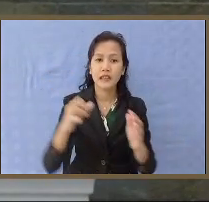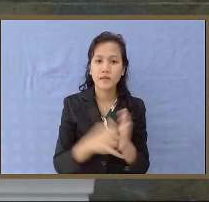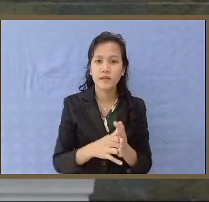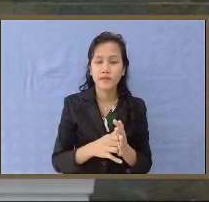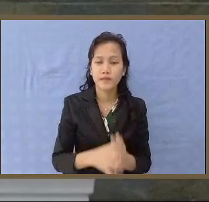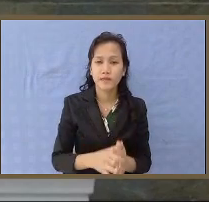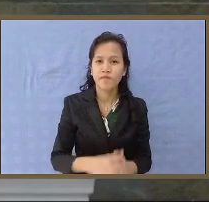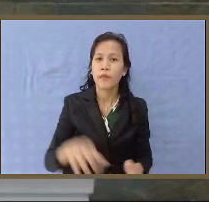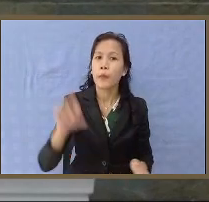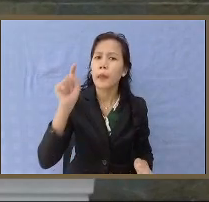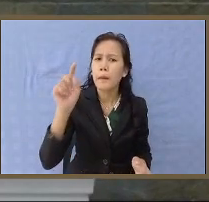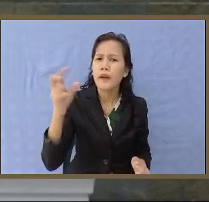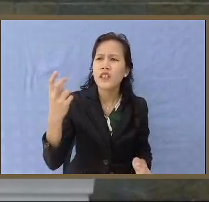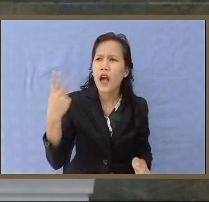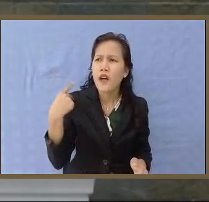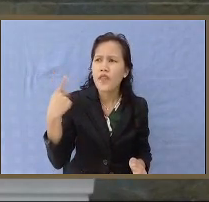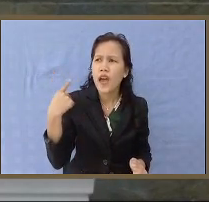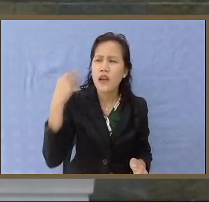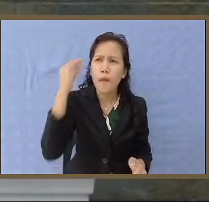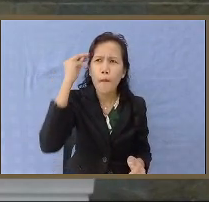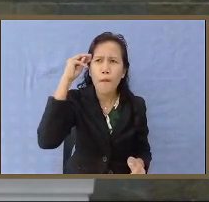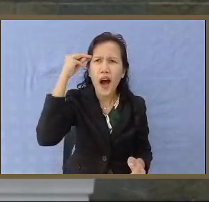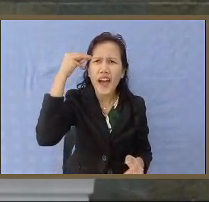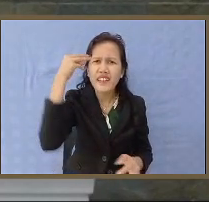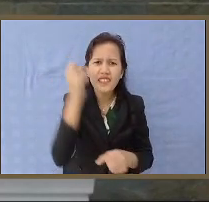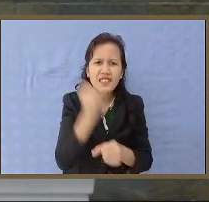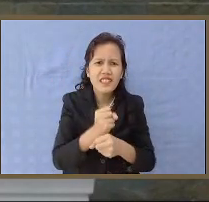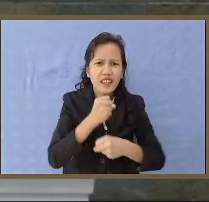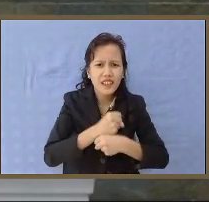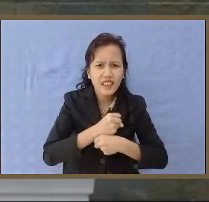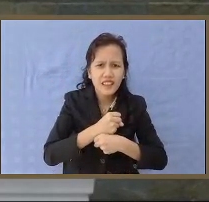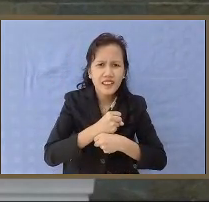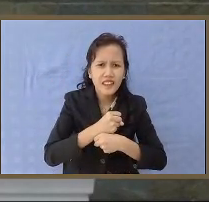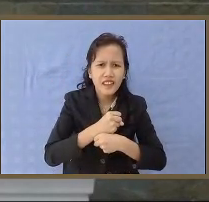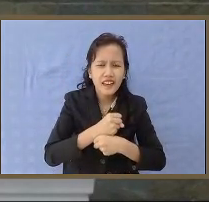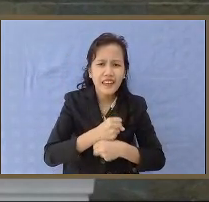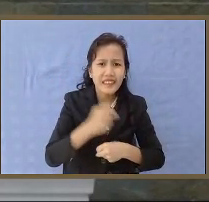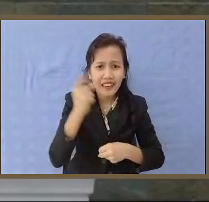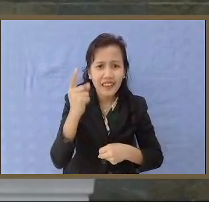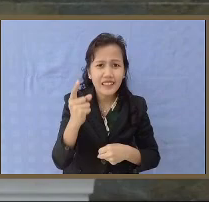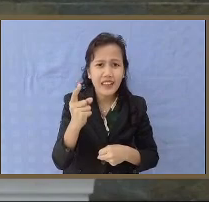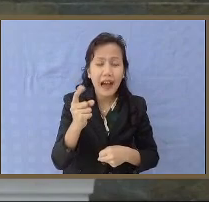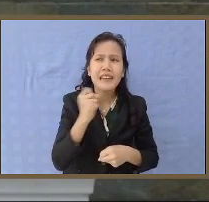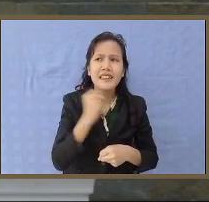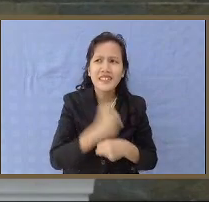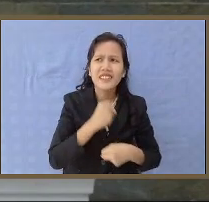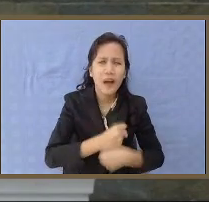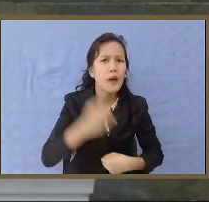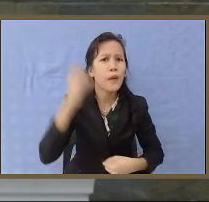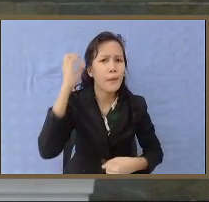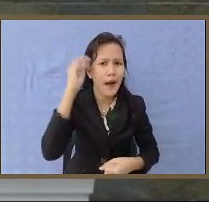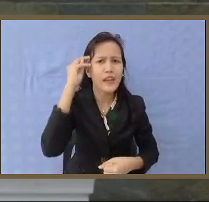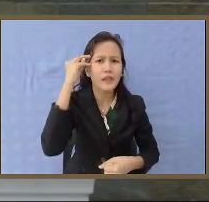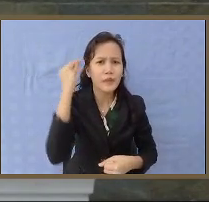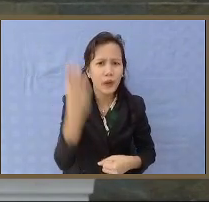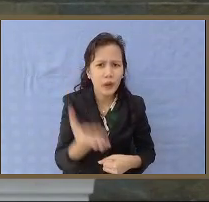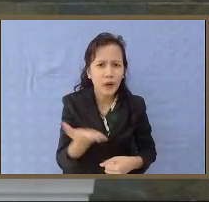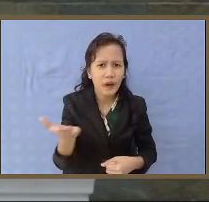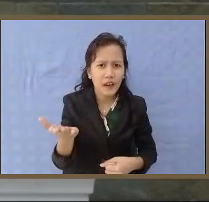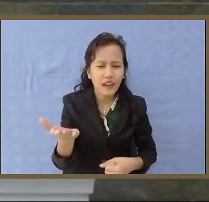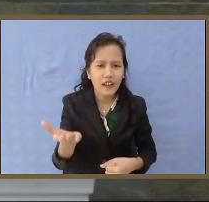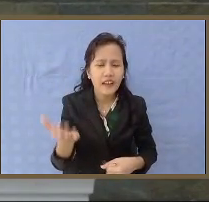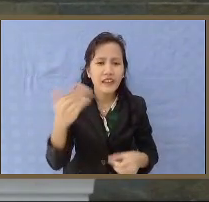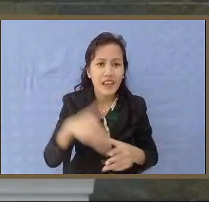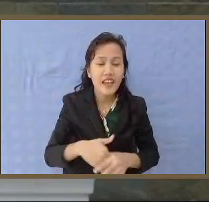na mindset, no? Kinakailangan yung mind natin ay nakaset at sa maayos,